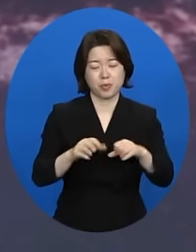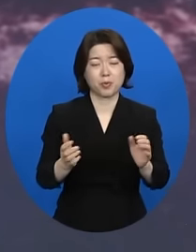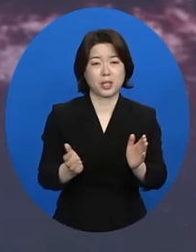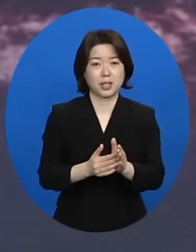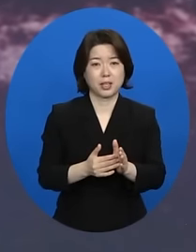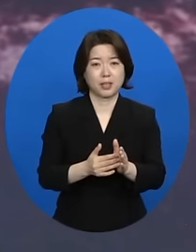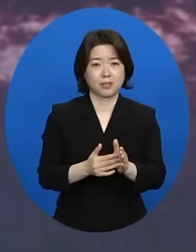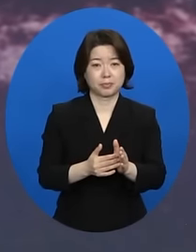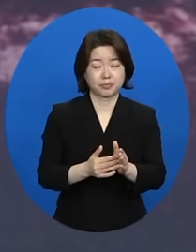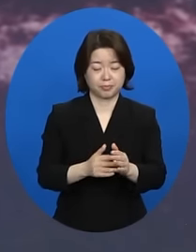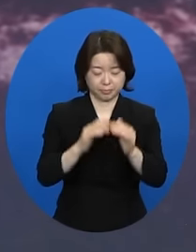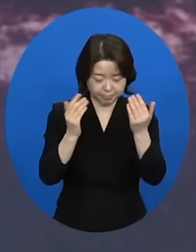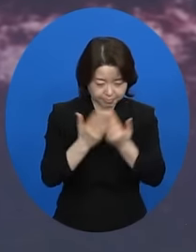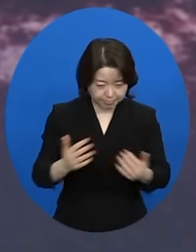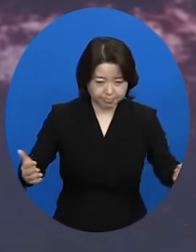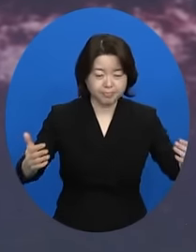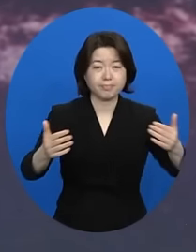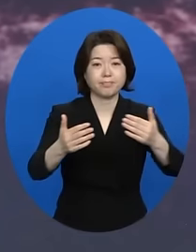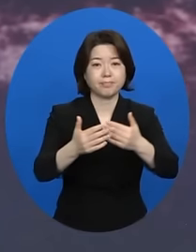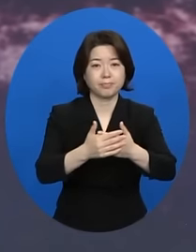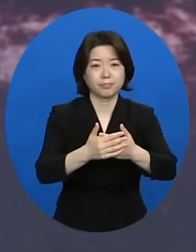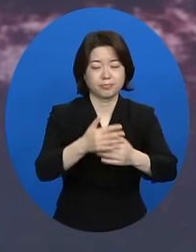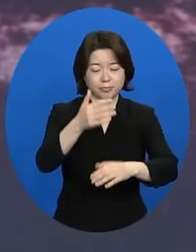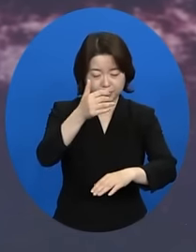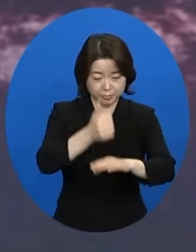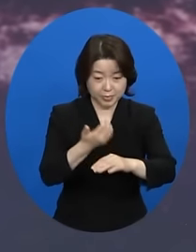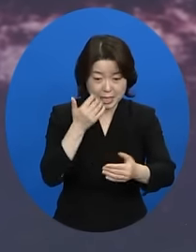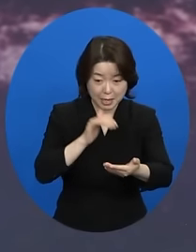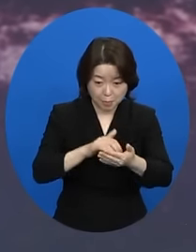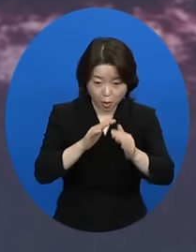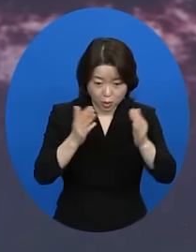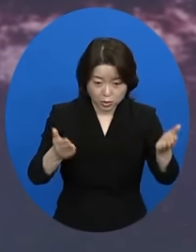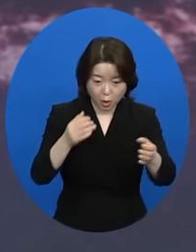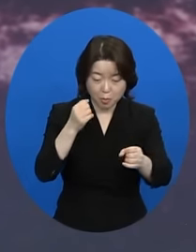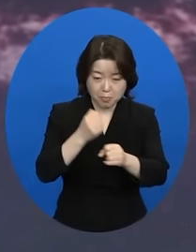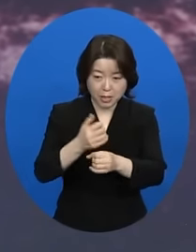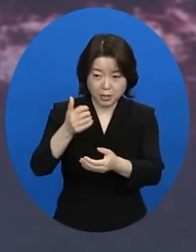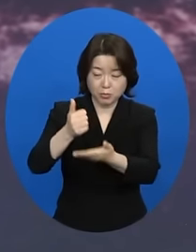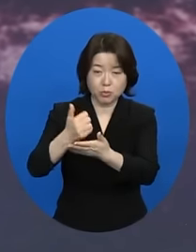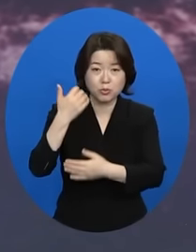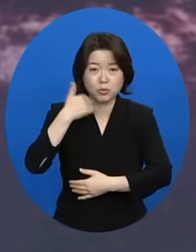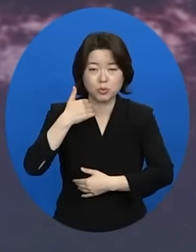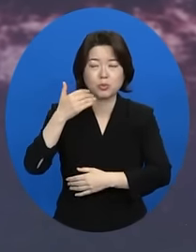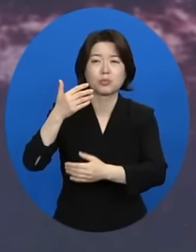끝까지 품으셔서 결국 반석으로 만드시는 분은 바로 주님이세요.